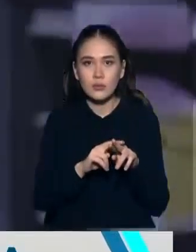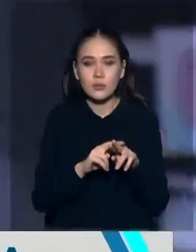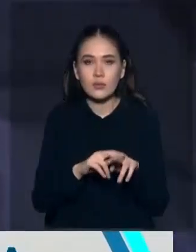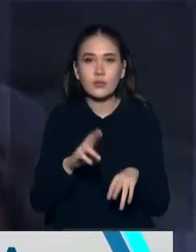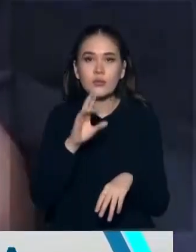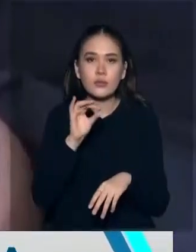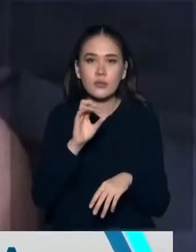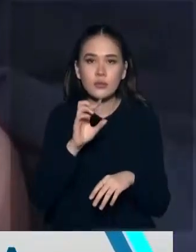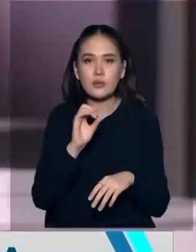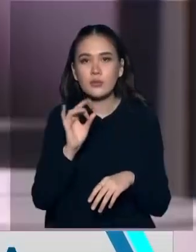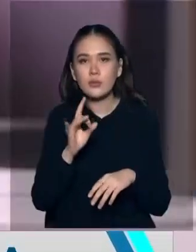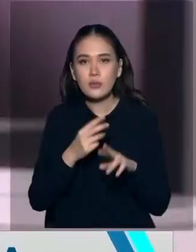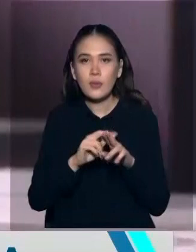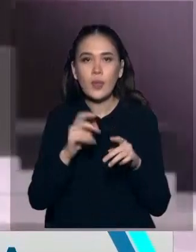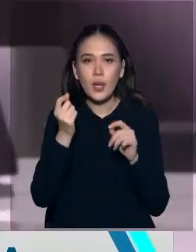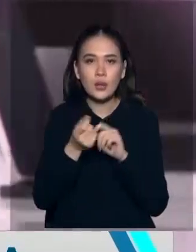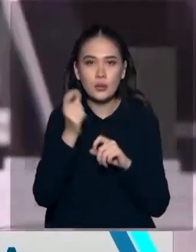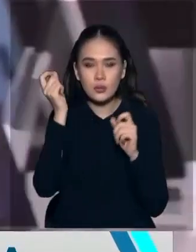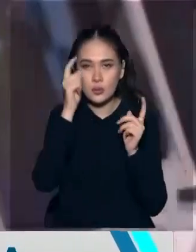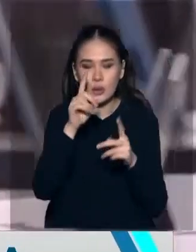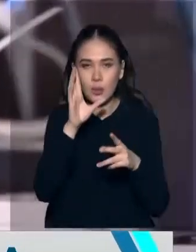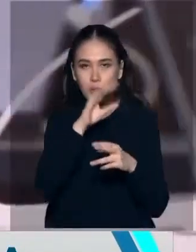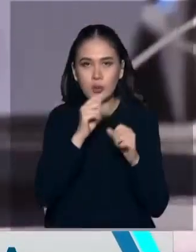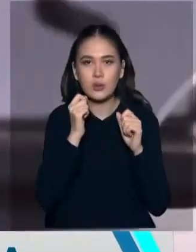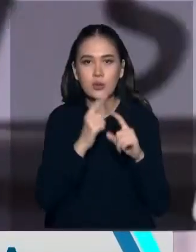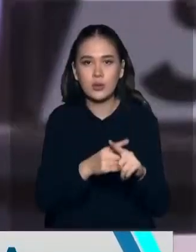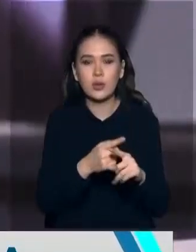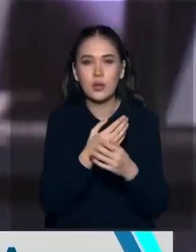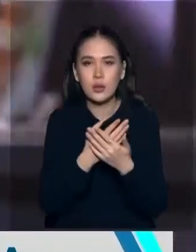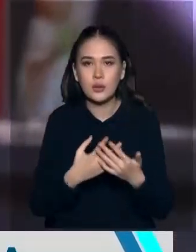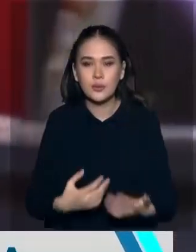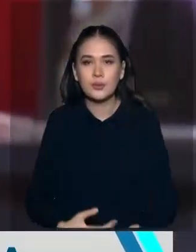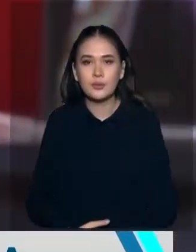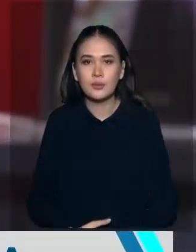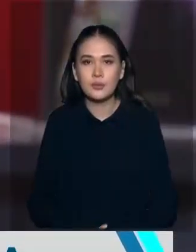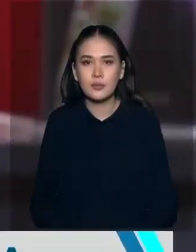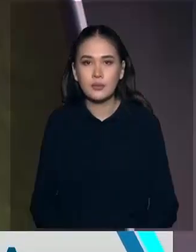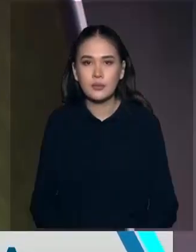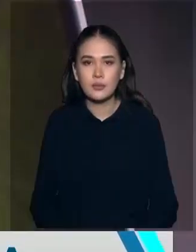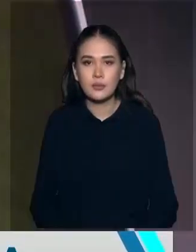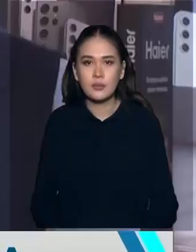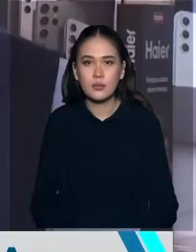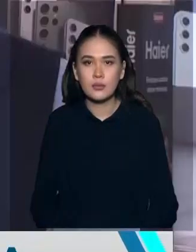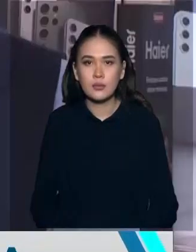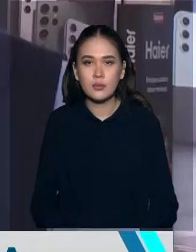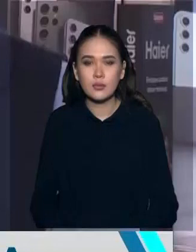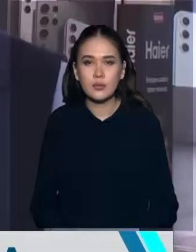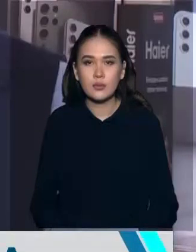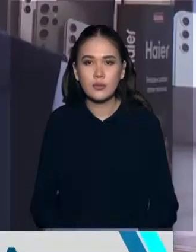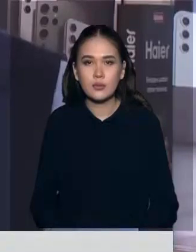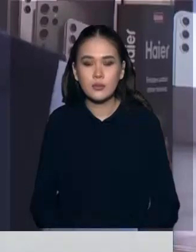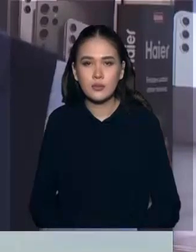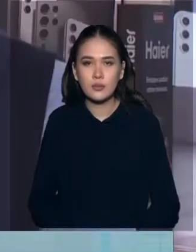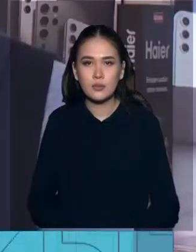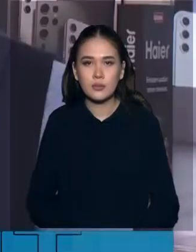Кибер шабуылды дер кезінде анықтап, оған тосқауыл қоялатын қабілетке ие. Для тех, кому фотографии